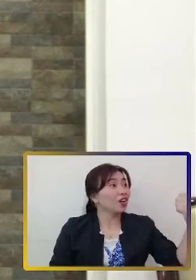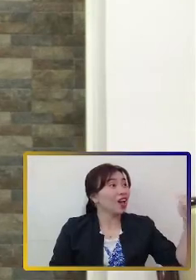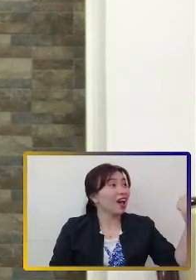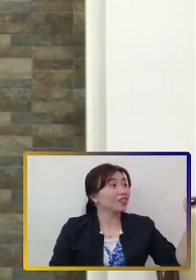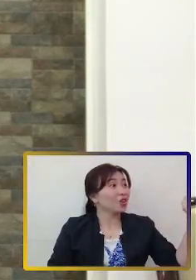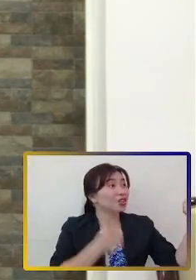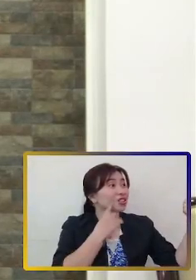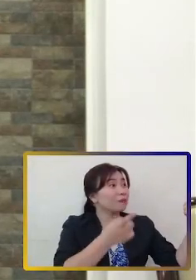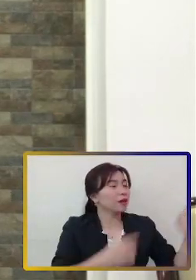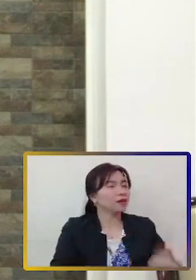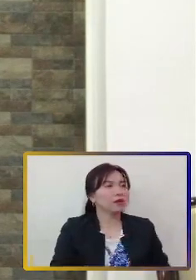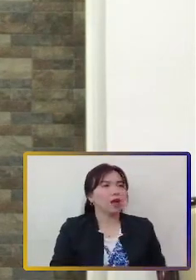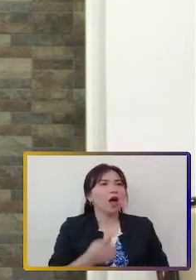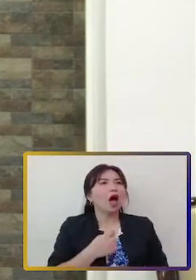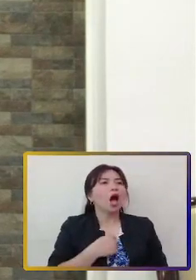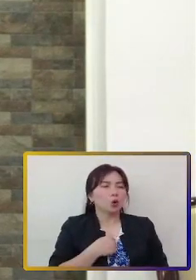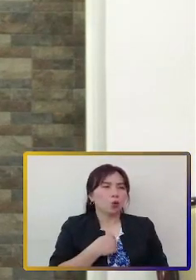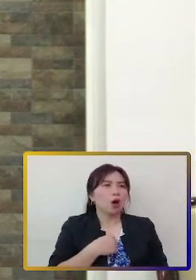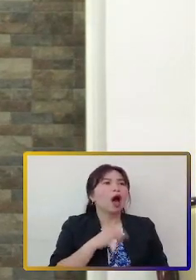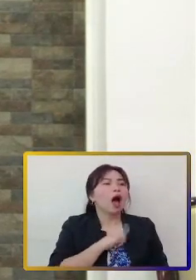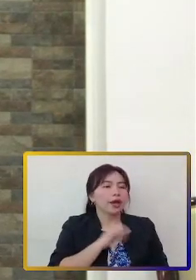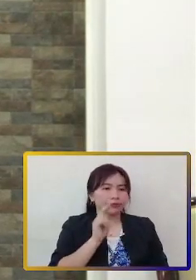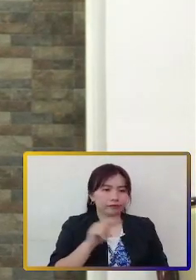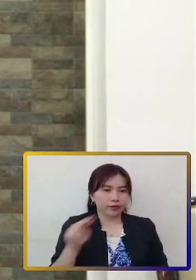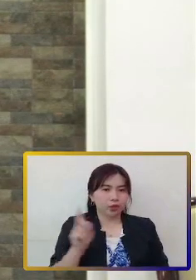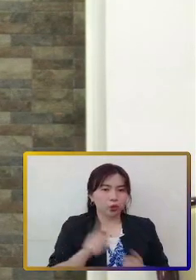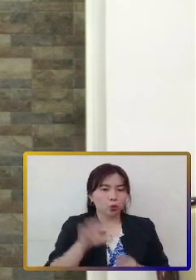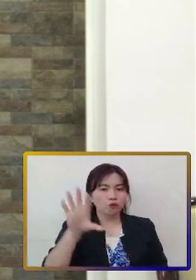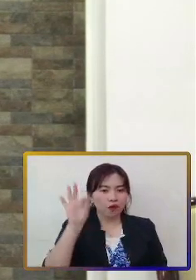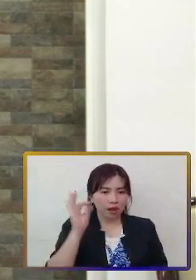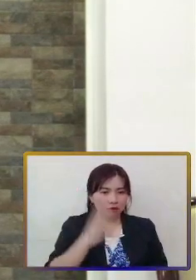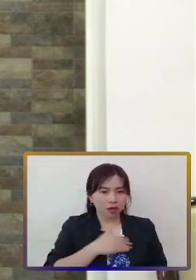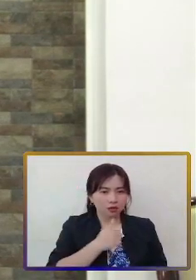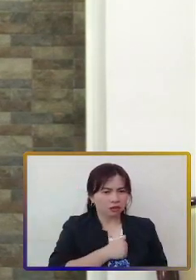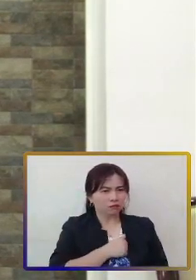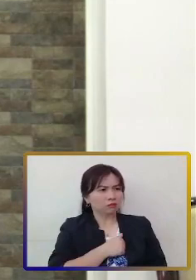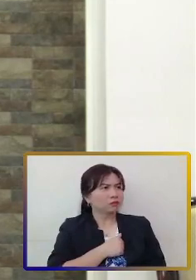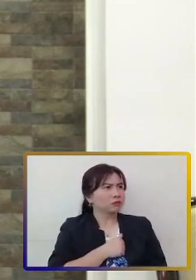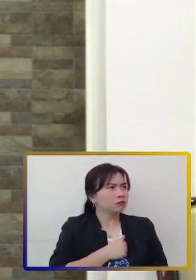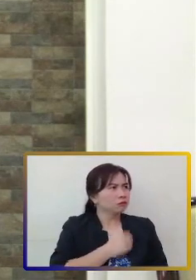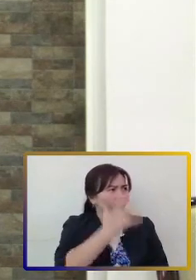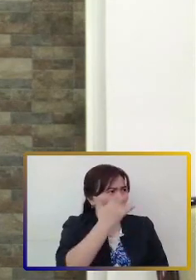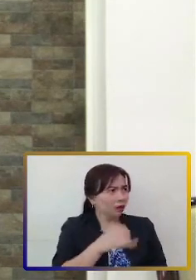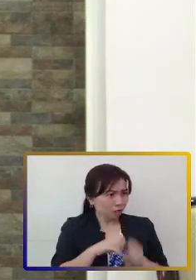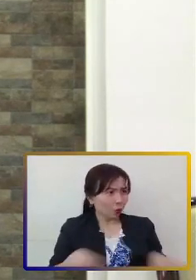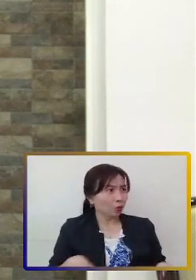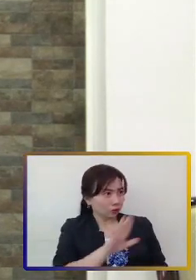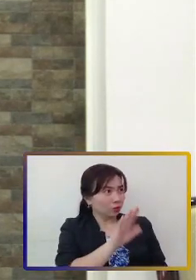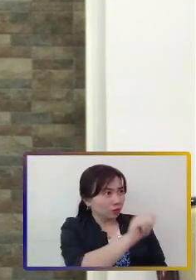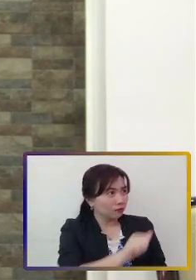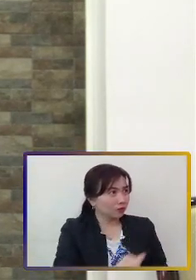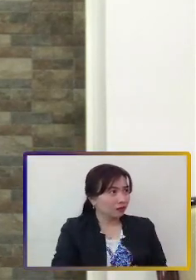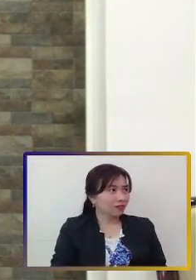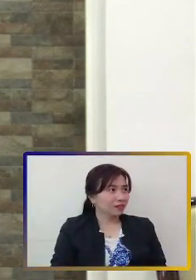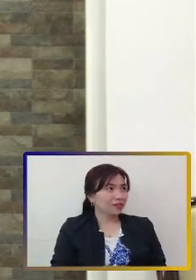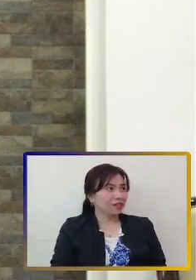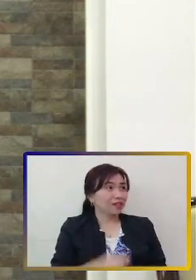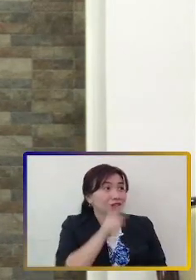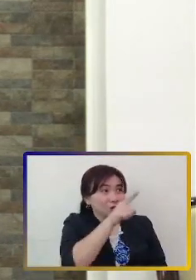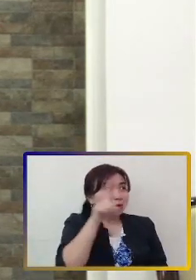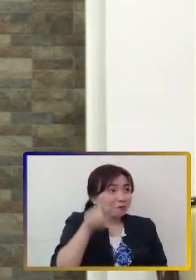salamin you see napakaimportante mga kapatid only the truth only the truth